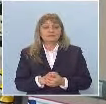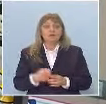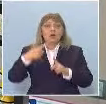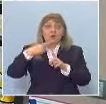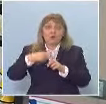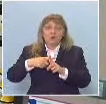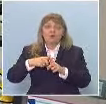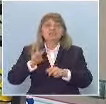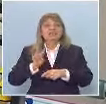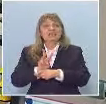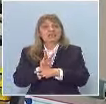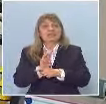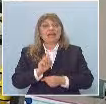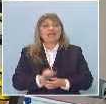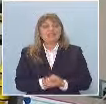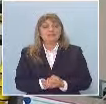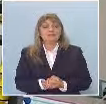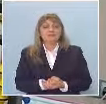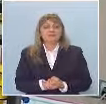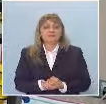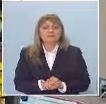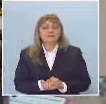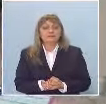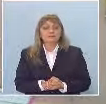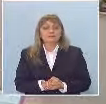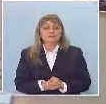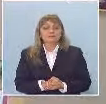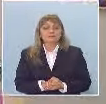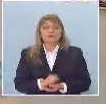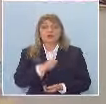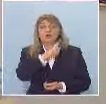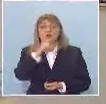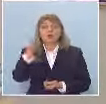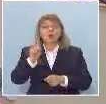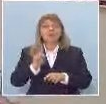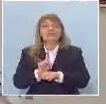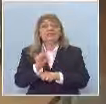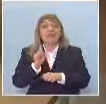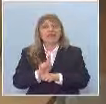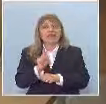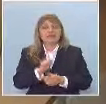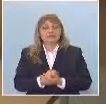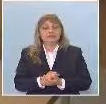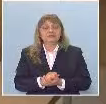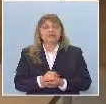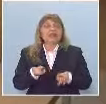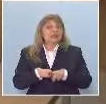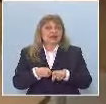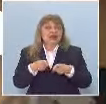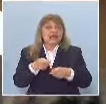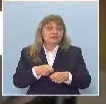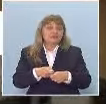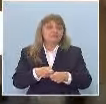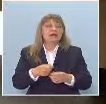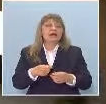плюс 13. 111. Чудесен си, благодаря ти. Така протичат заниманията